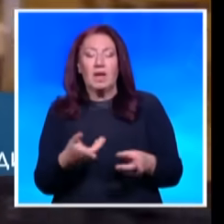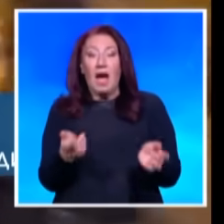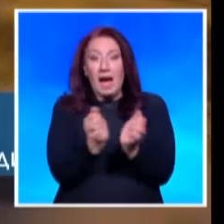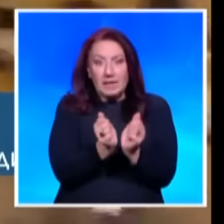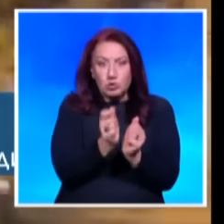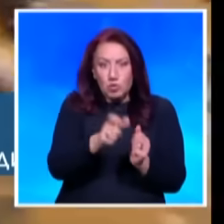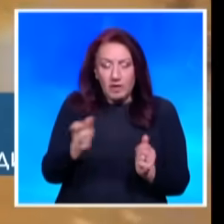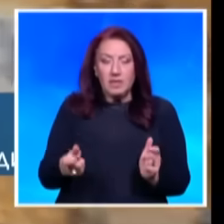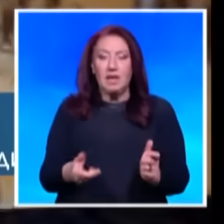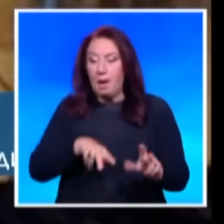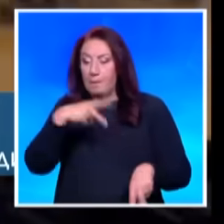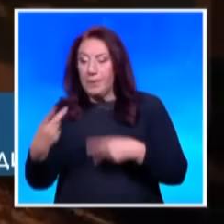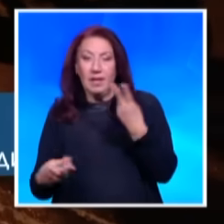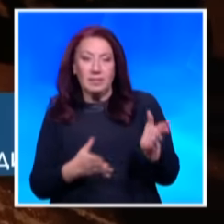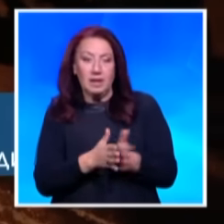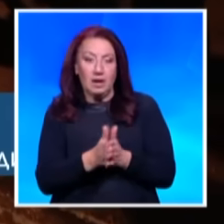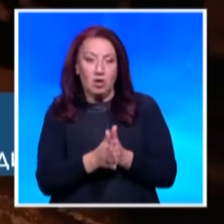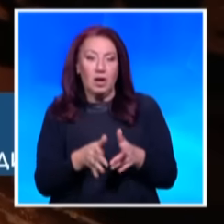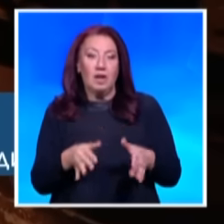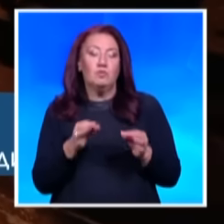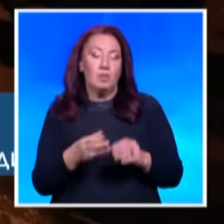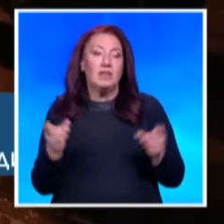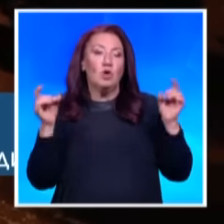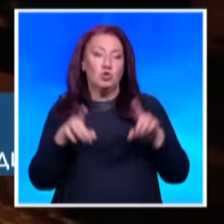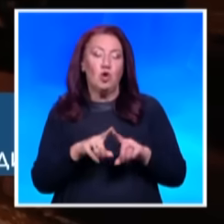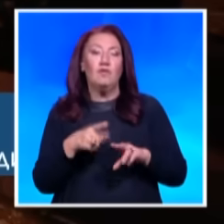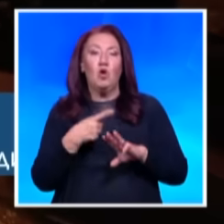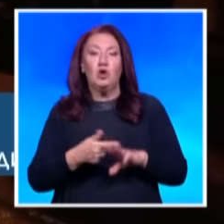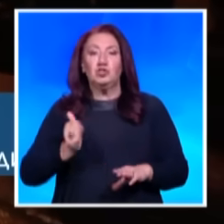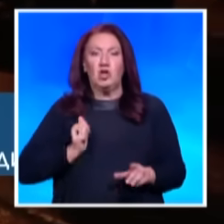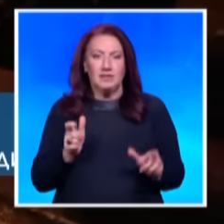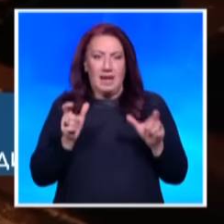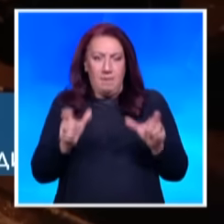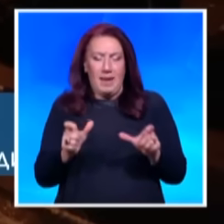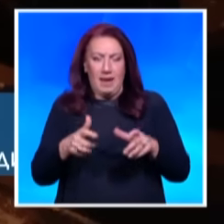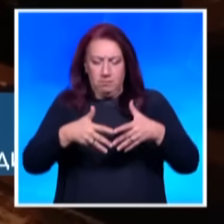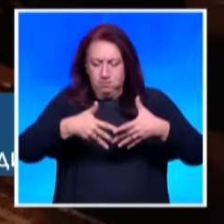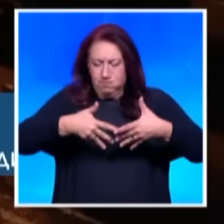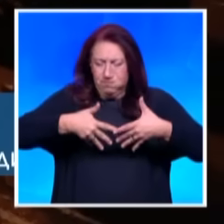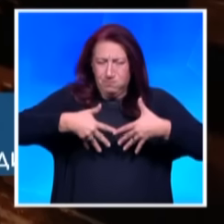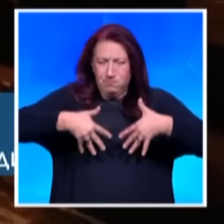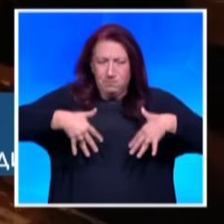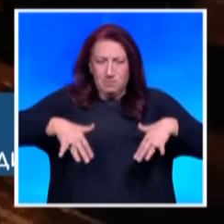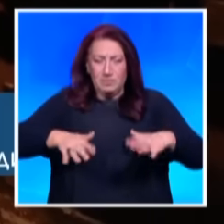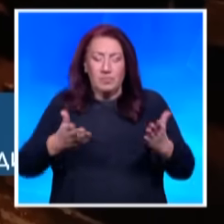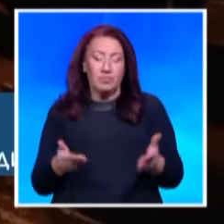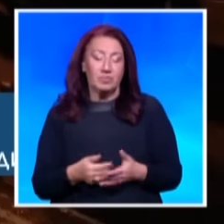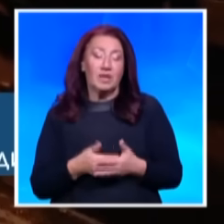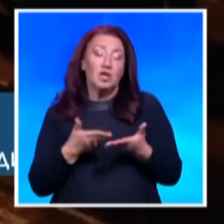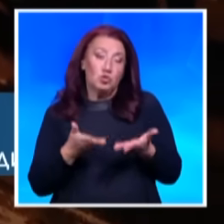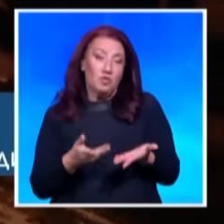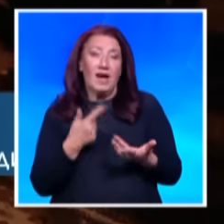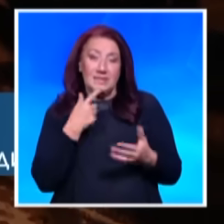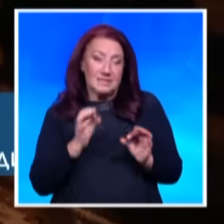момент отново се строи, за да възпрея онова, което може да се случи отново. Чуваме и бомбичките. Това е за сега